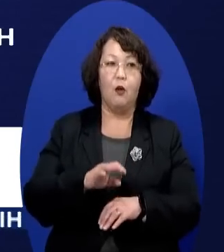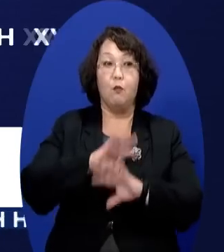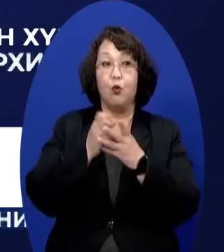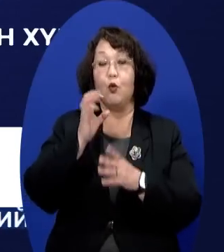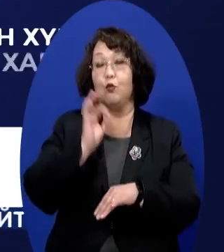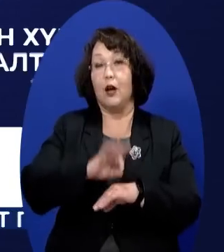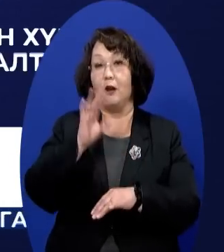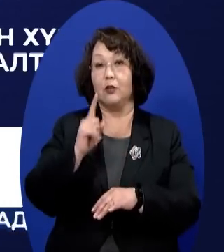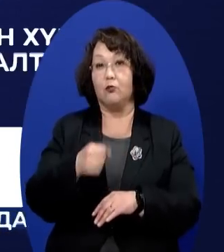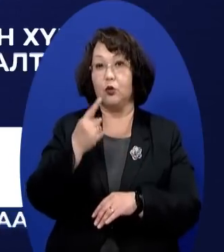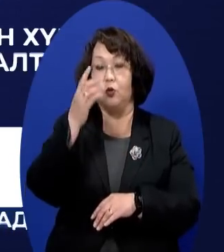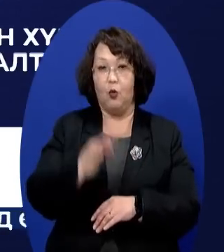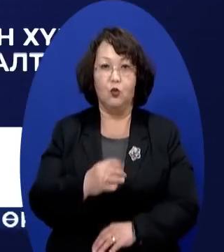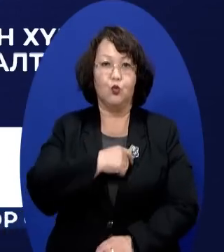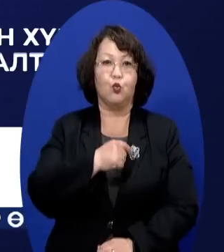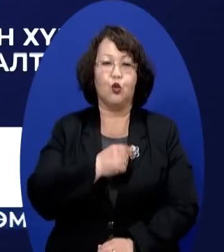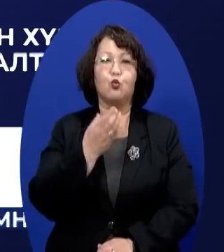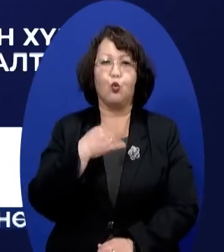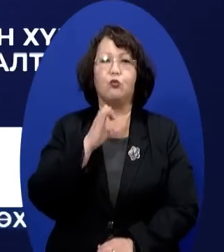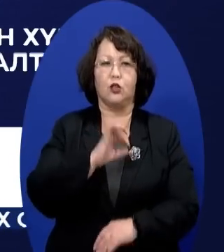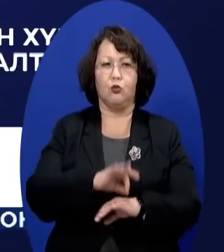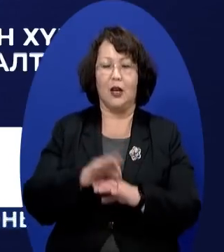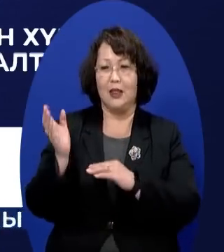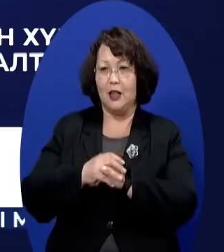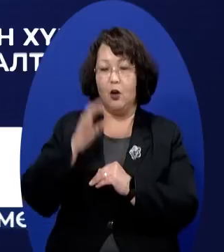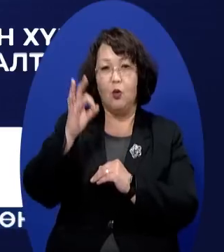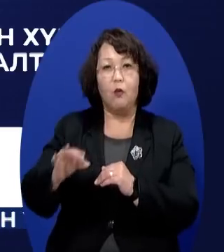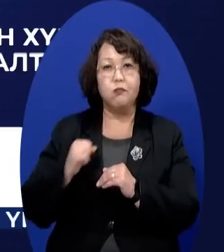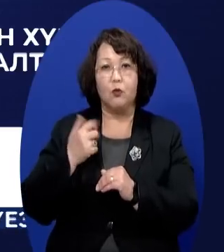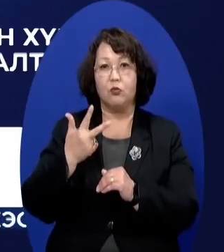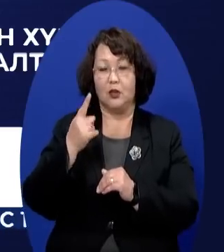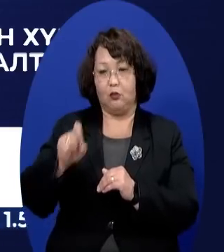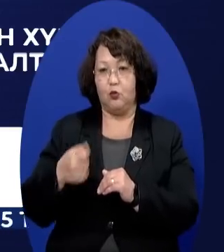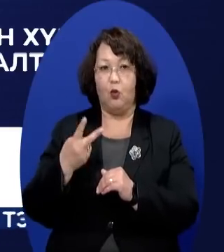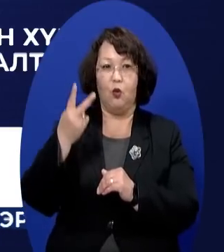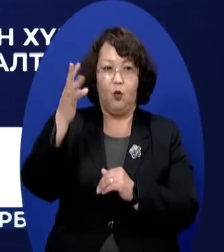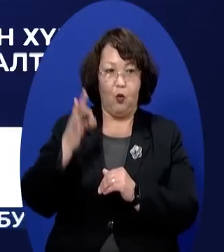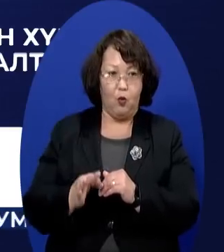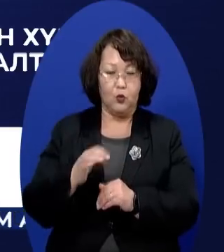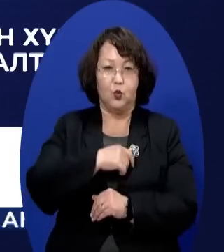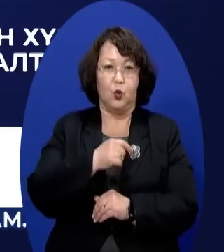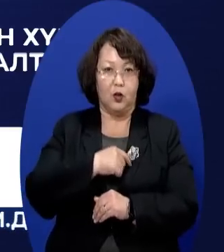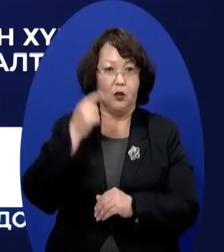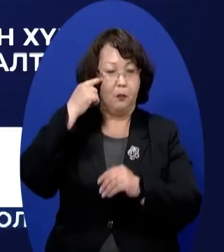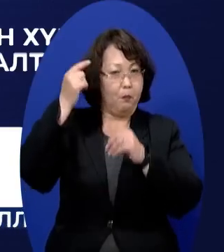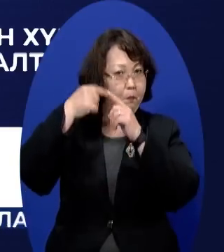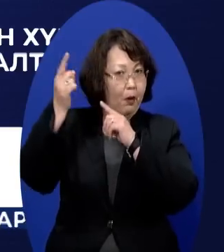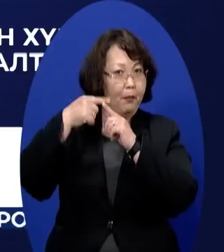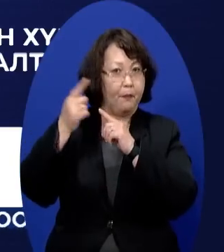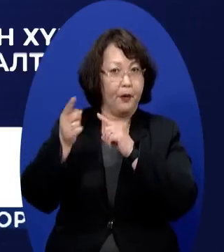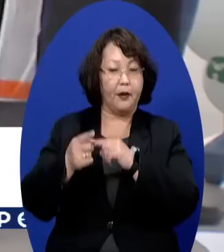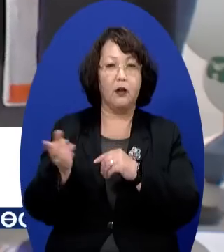зүрх судасны эмгэг байгаа бол нас баралтын 31.2%-ийг энэ төрлийн өвчлөлийн хүндрэл тархины харвалд эзэлж